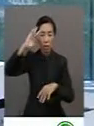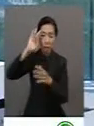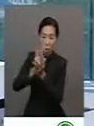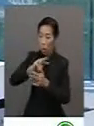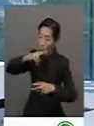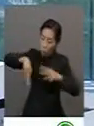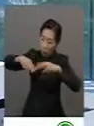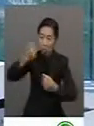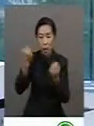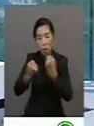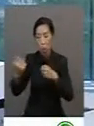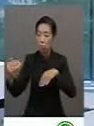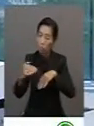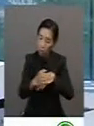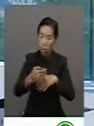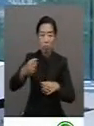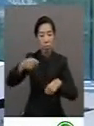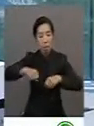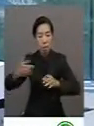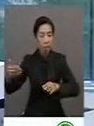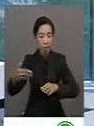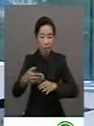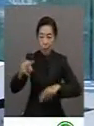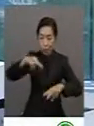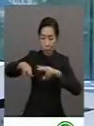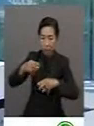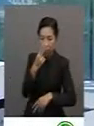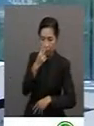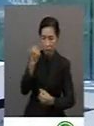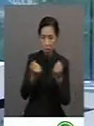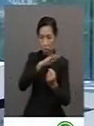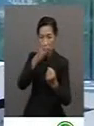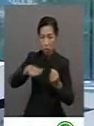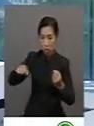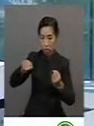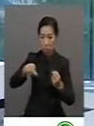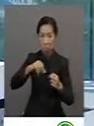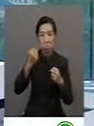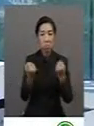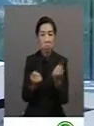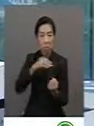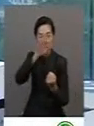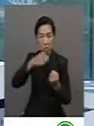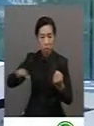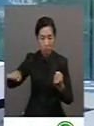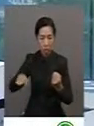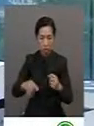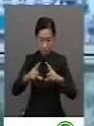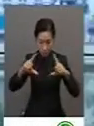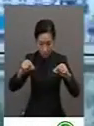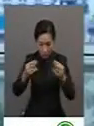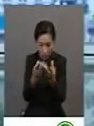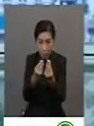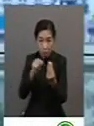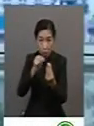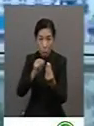ตรวจสิ่งผิดกฎหมายแล้วปรากฏว่ามันมีรถกระบะไฮลักซ์รีโวสีขาวครับทะเบียนชลบุรีแล่นเข้ามา